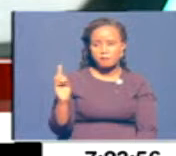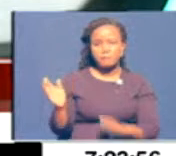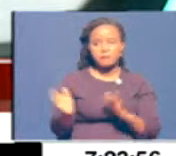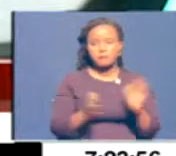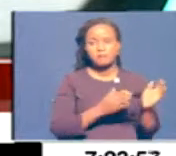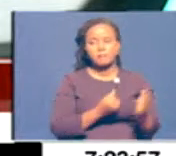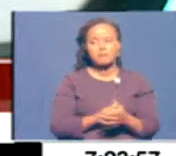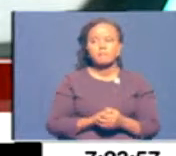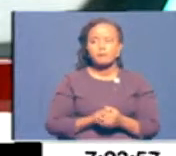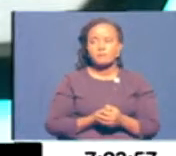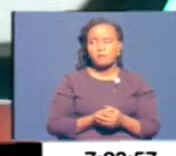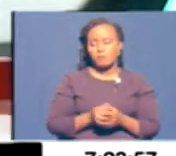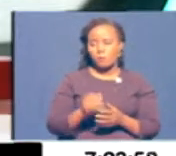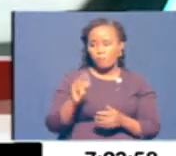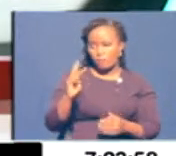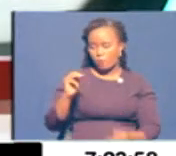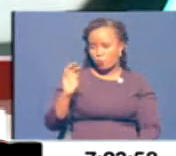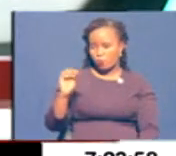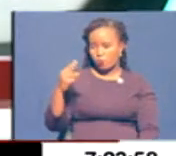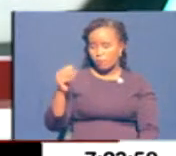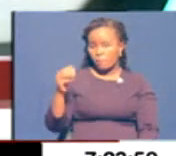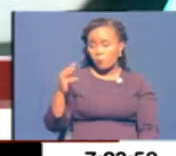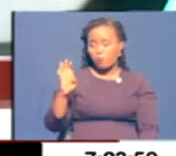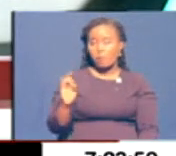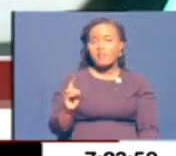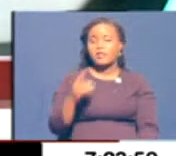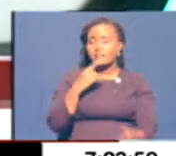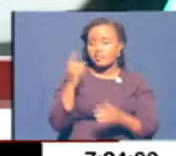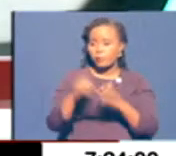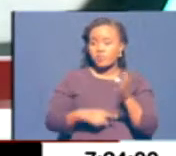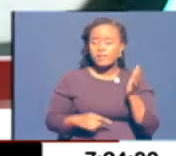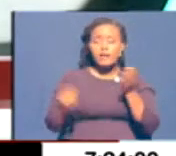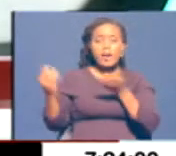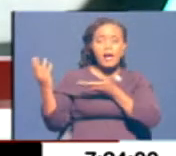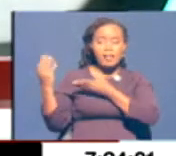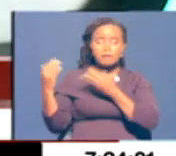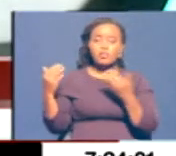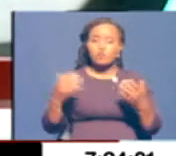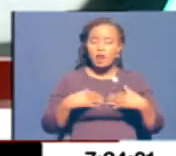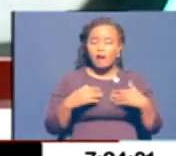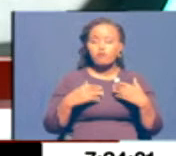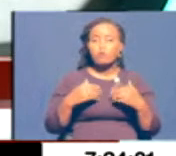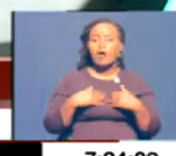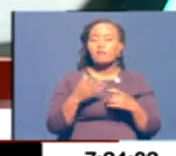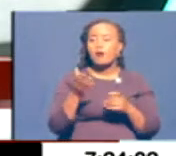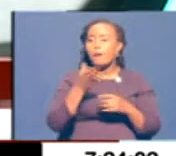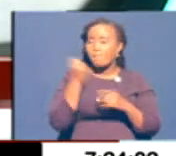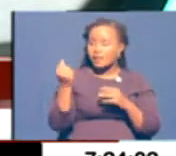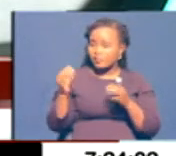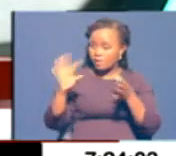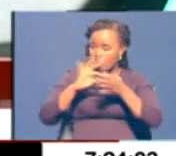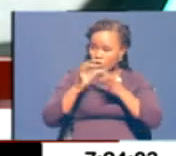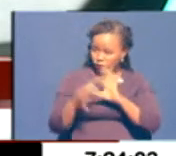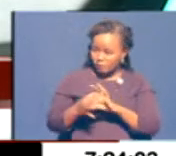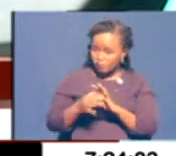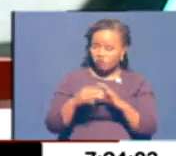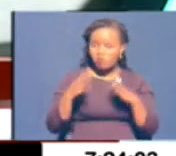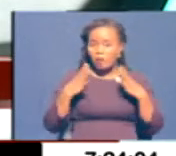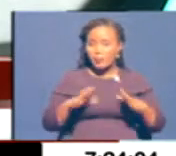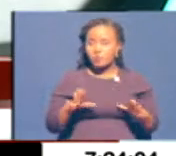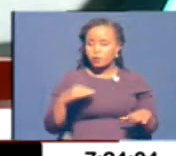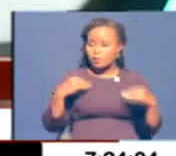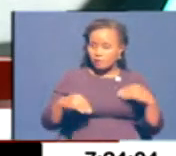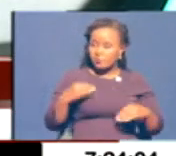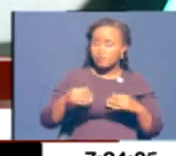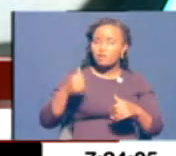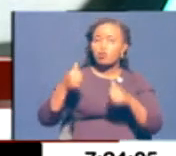makasia Asia Mohamed Sururu amedokeza kuwa na matumaini ya kuandikisha matokeo bora katika michezo ya Olimpiki ya walemavu ambayo inaendelea